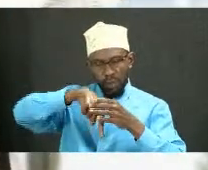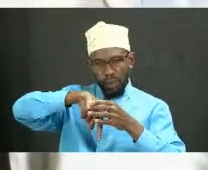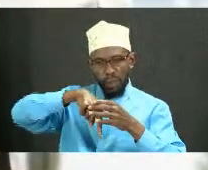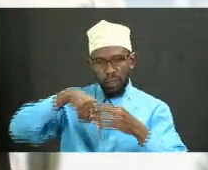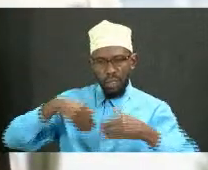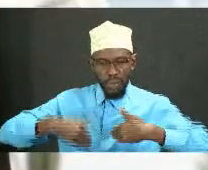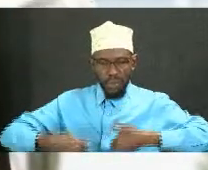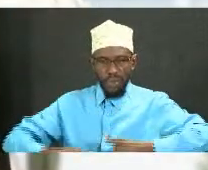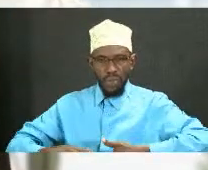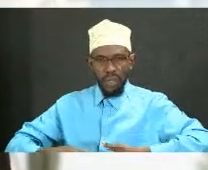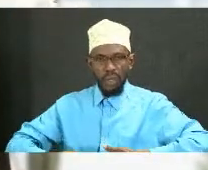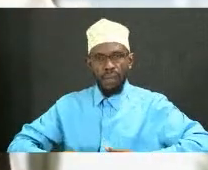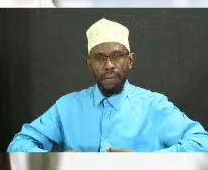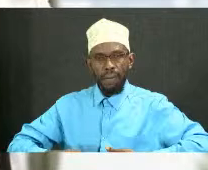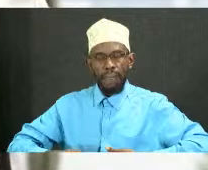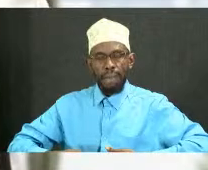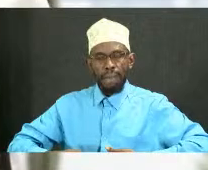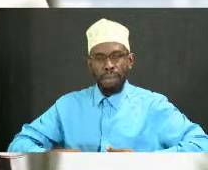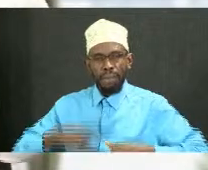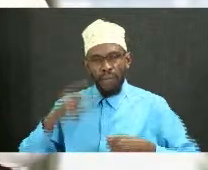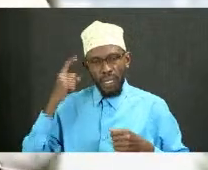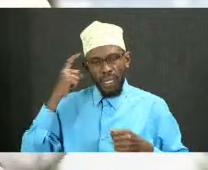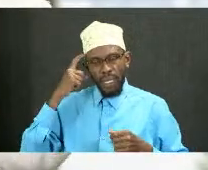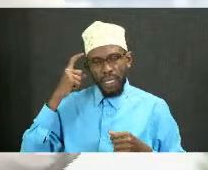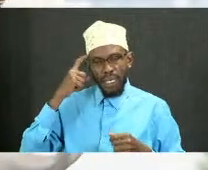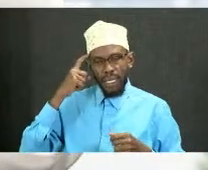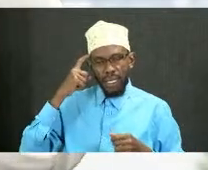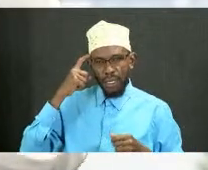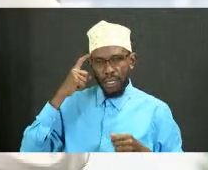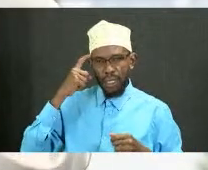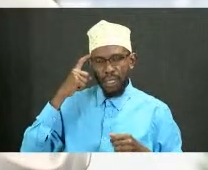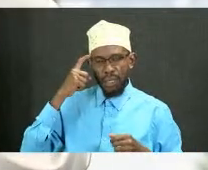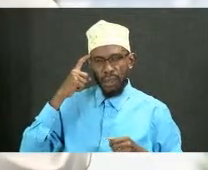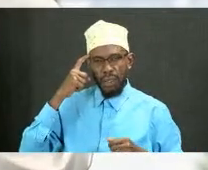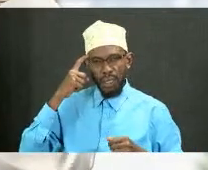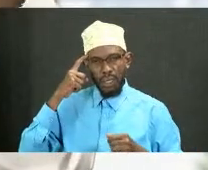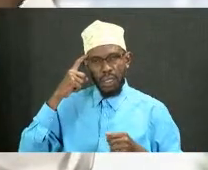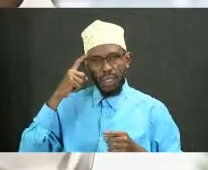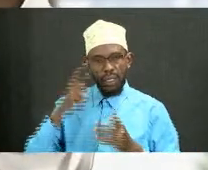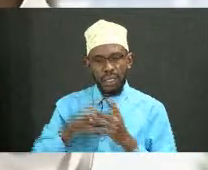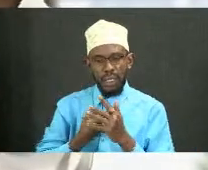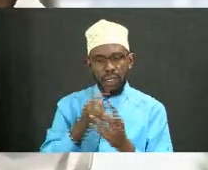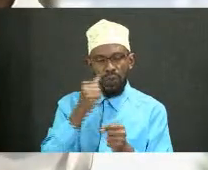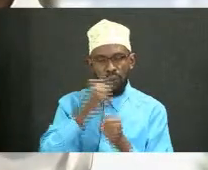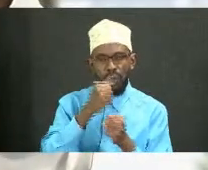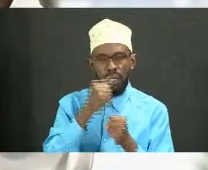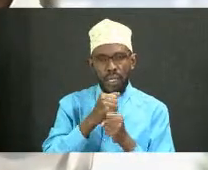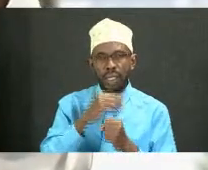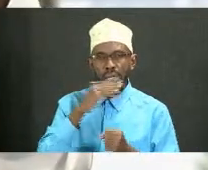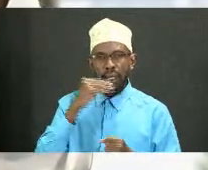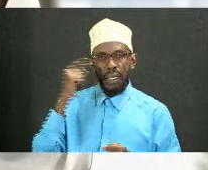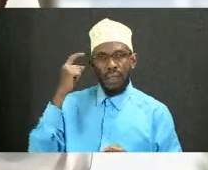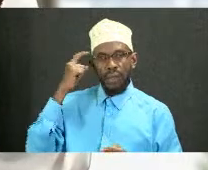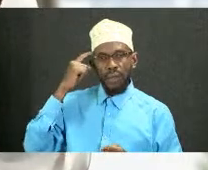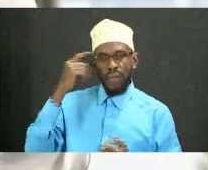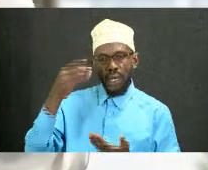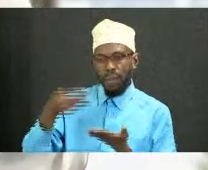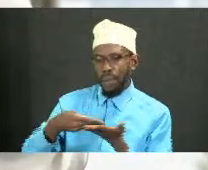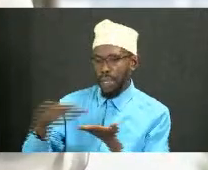Naam. Hasa vijana, ikiwa fikra zetu mara nyingi mtu akianza kazi mashallah ataanza